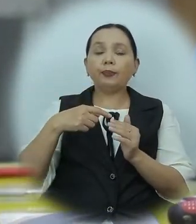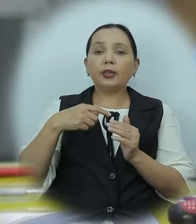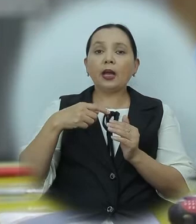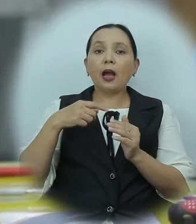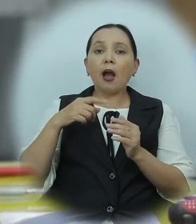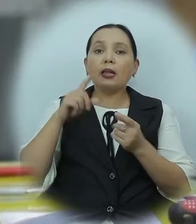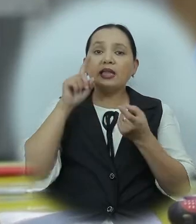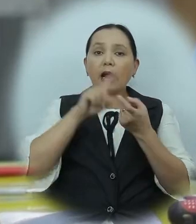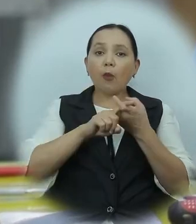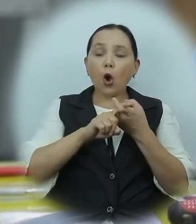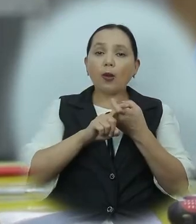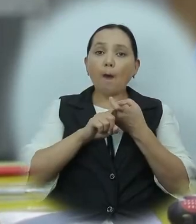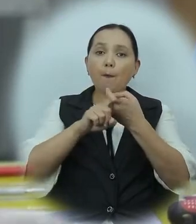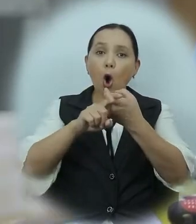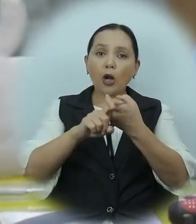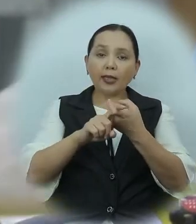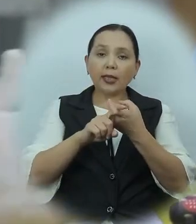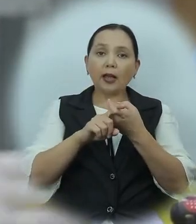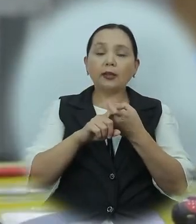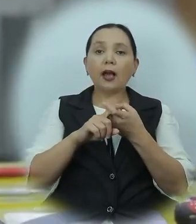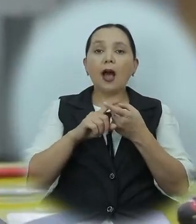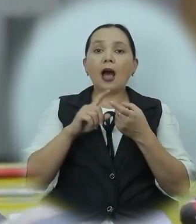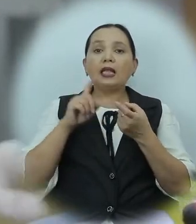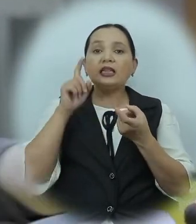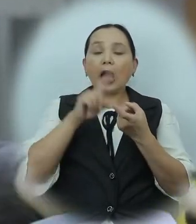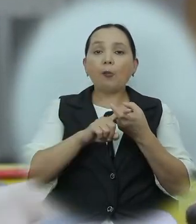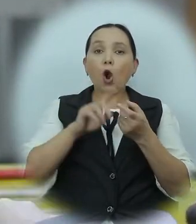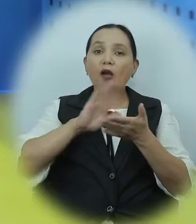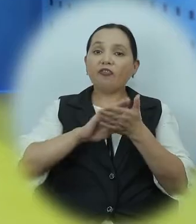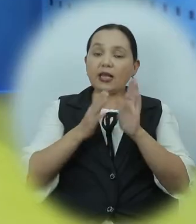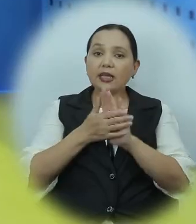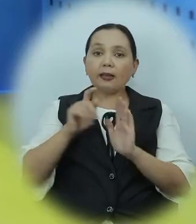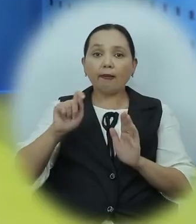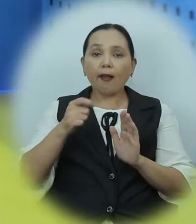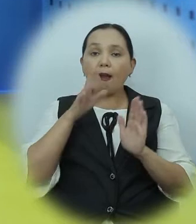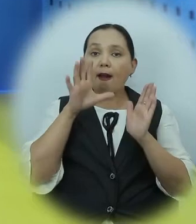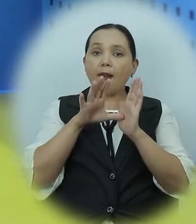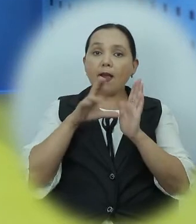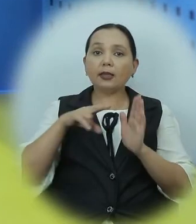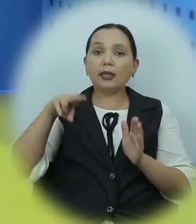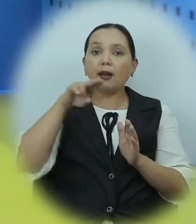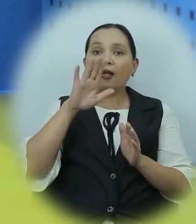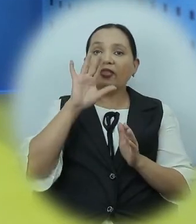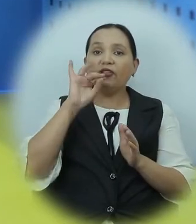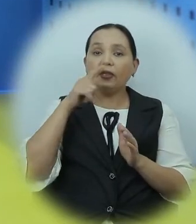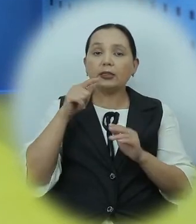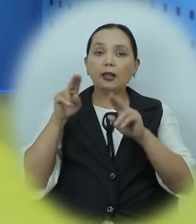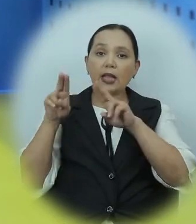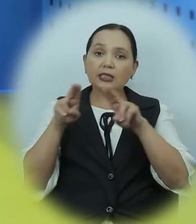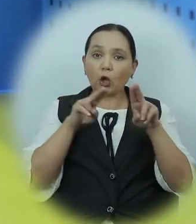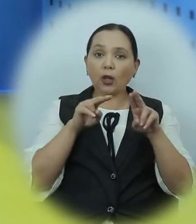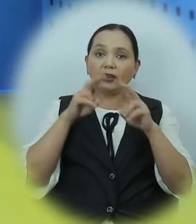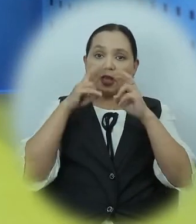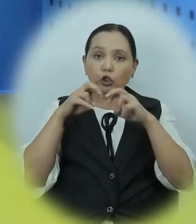tarmoq bilan bog'lanmayapti. Ya'ni tarmoqdan vaziyatlar kaliti va elektr dvigatelgacha nazorat